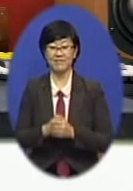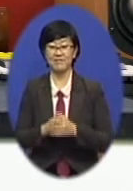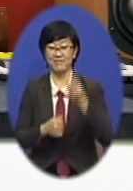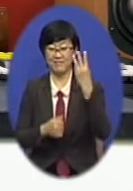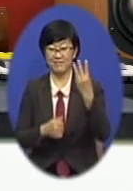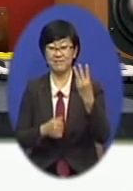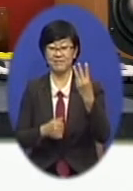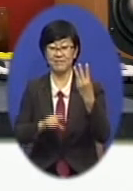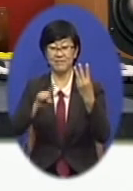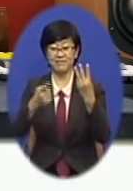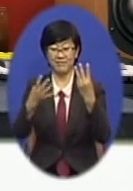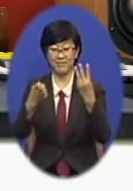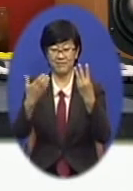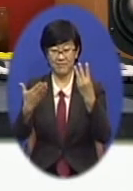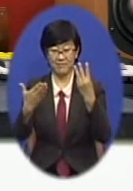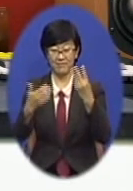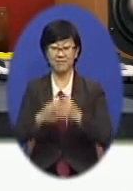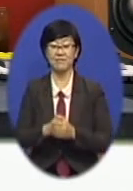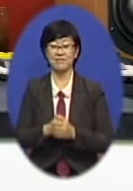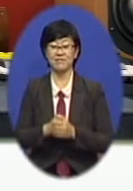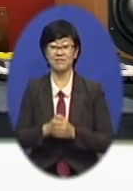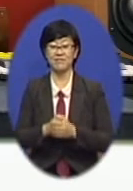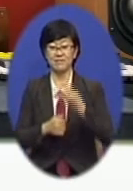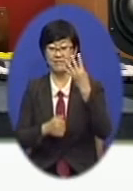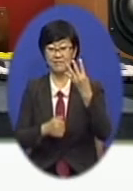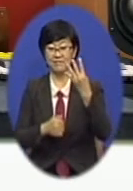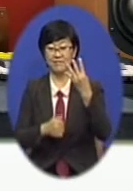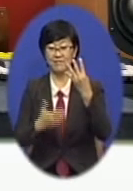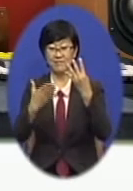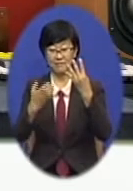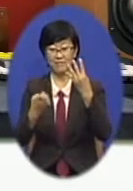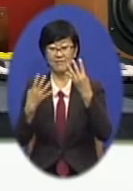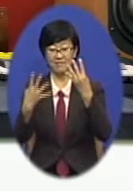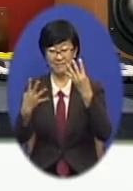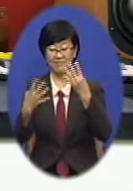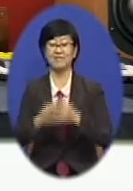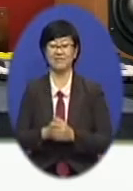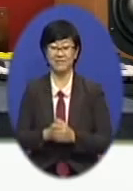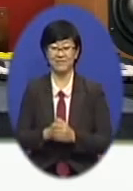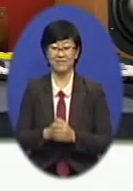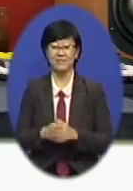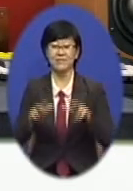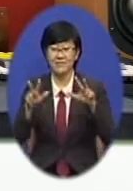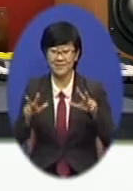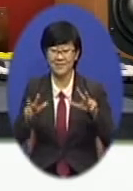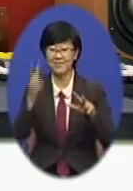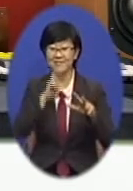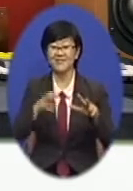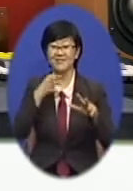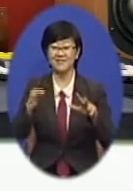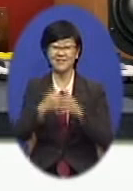157표입니다. 3번 149표. 네, 4번입니다. 94표. 94표입니다. 지금